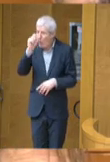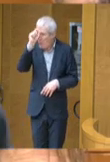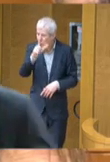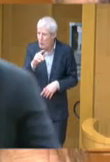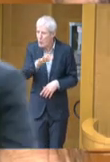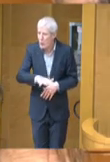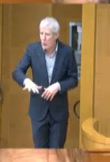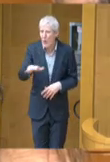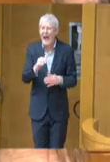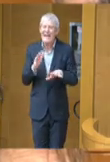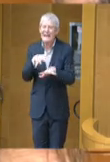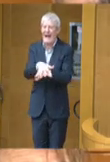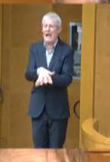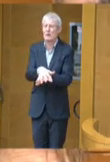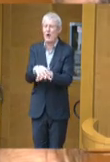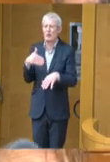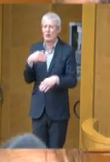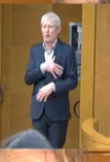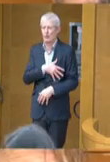dell'integrazione sociale. Grazie